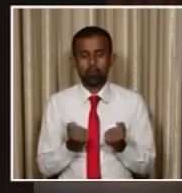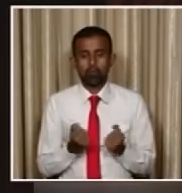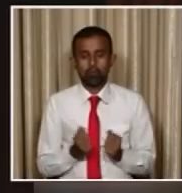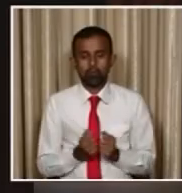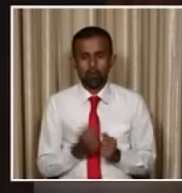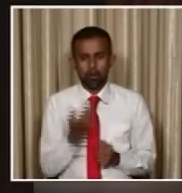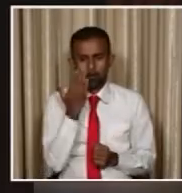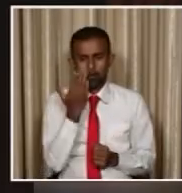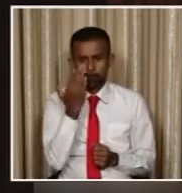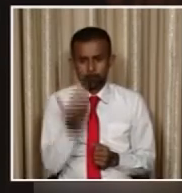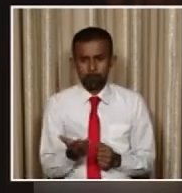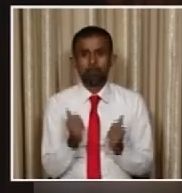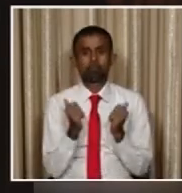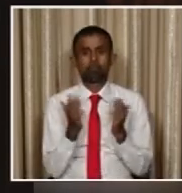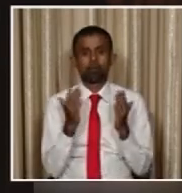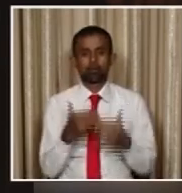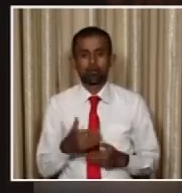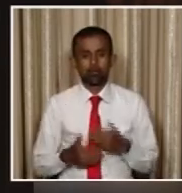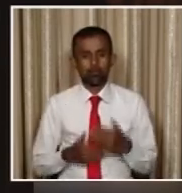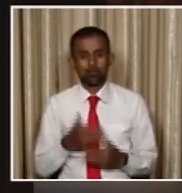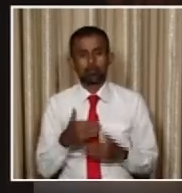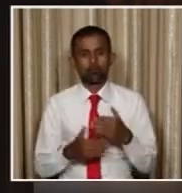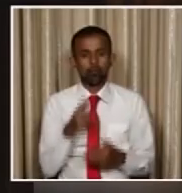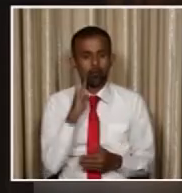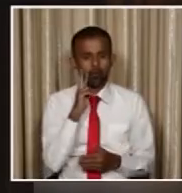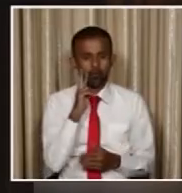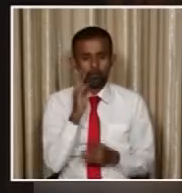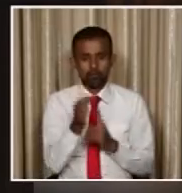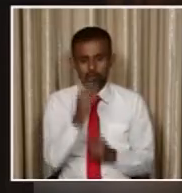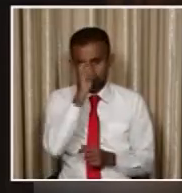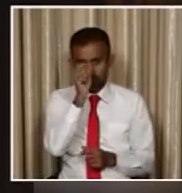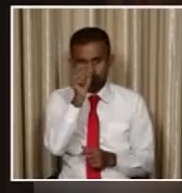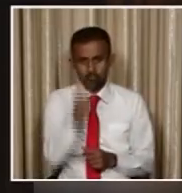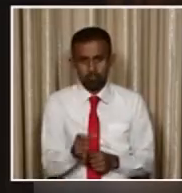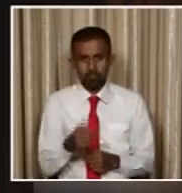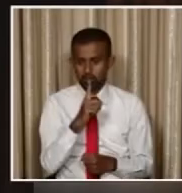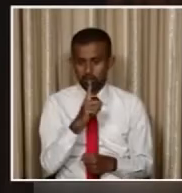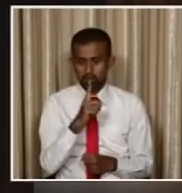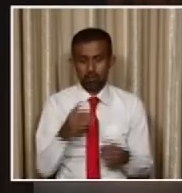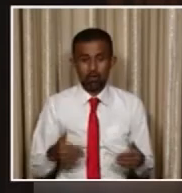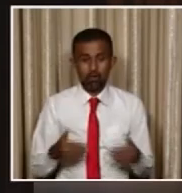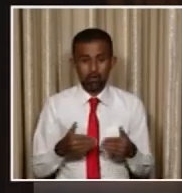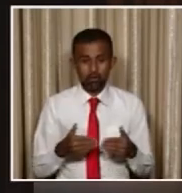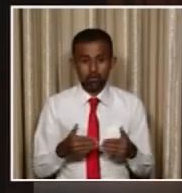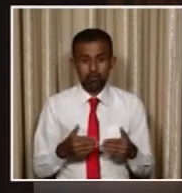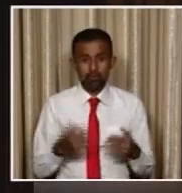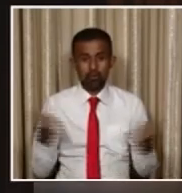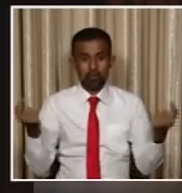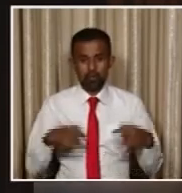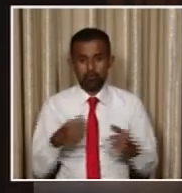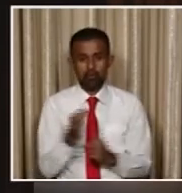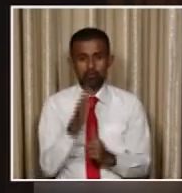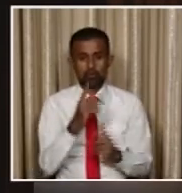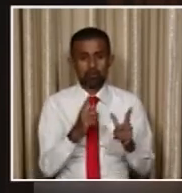මට පේනවා ඉතාම සාර්ථක ගමනක් රනිල් වික්‍රමසිංහ ජනාධිපතිවරයා ගමන් කරලා තිබෙනවා. මේ ඉදිරිපත් වෙලා ඉන්න